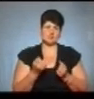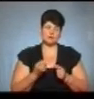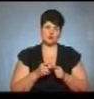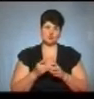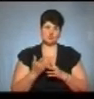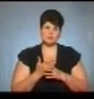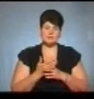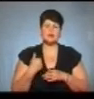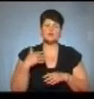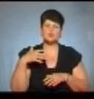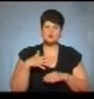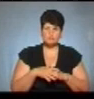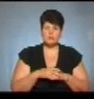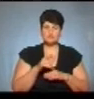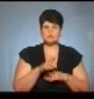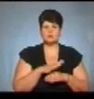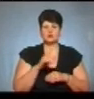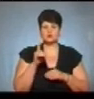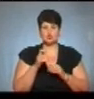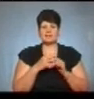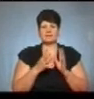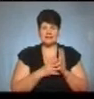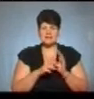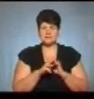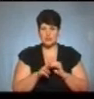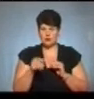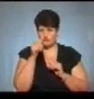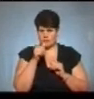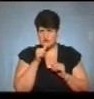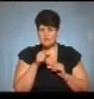Ну, ми розуміємо, що там було 119 мільйонів в місяць, а тут